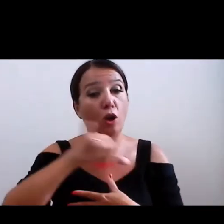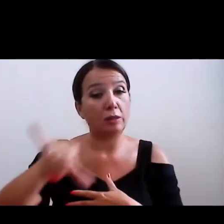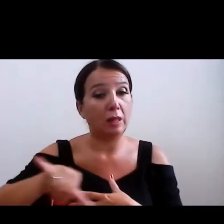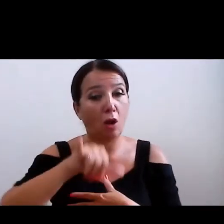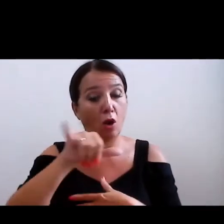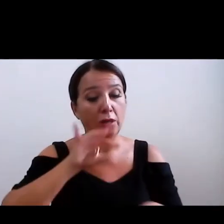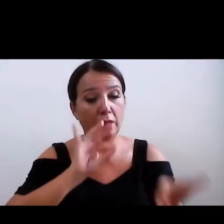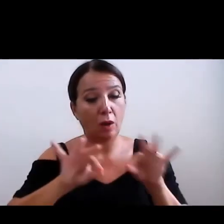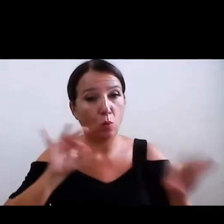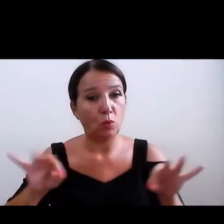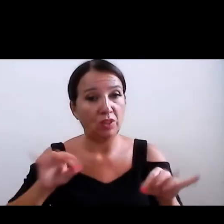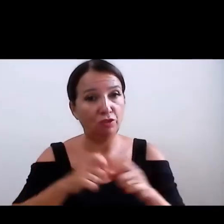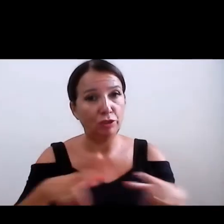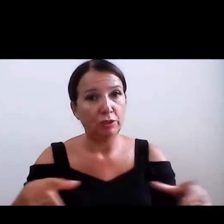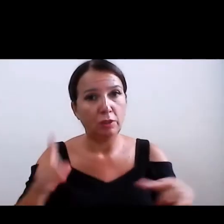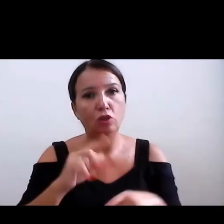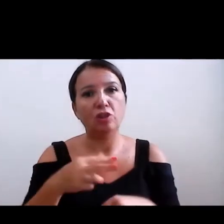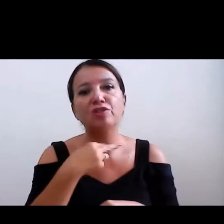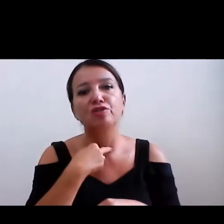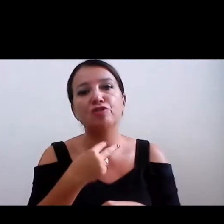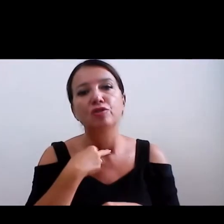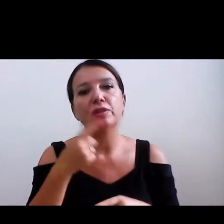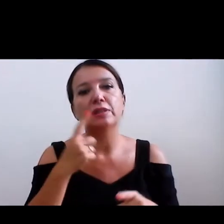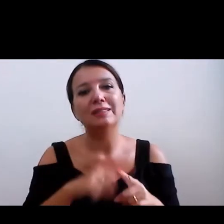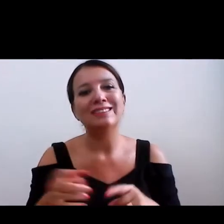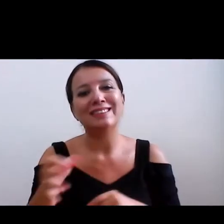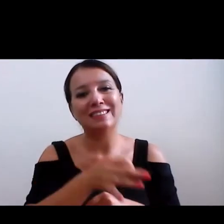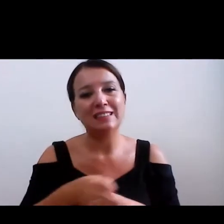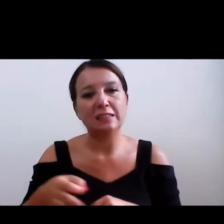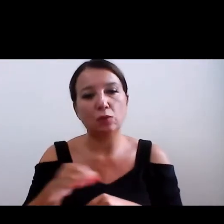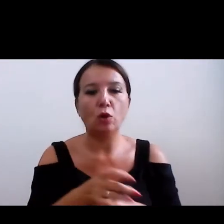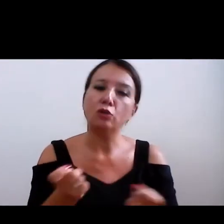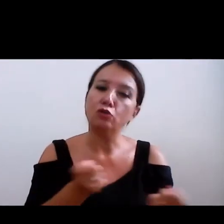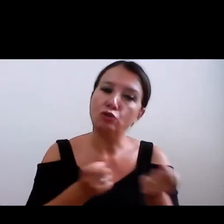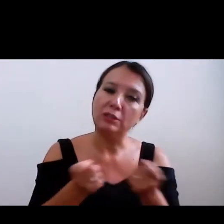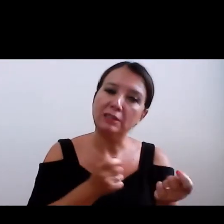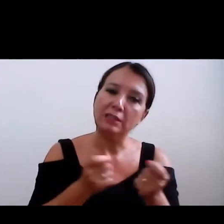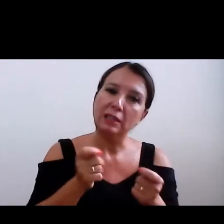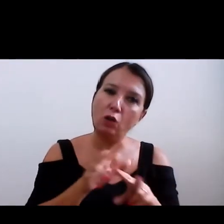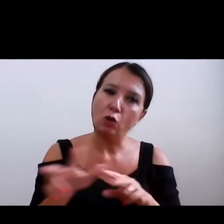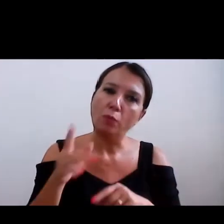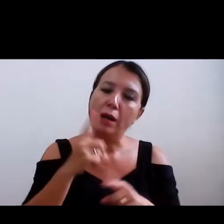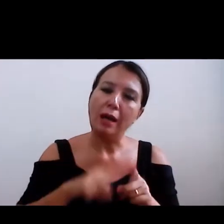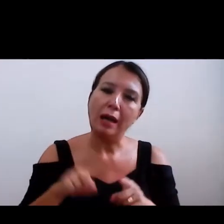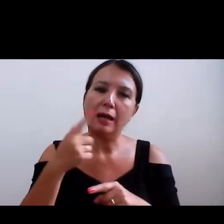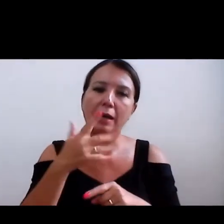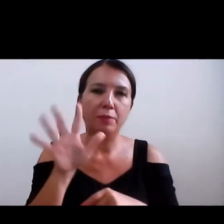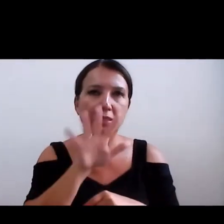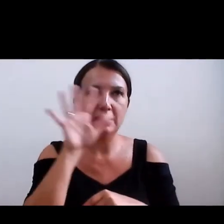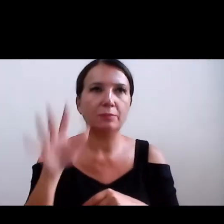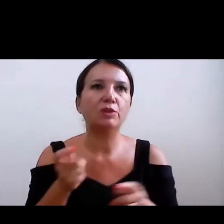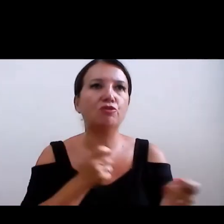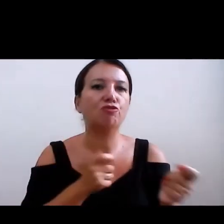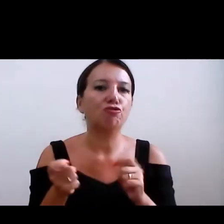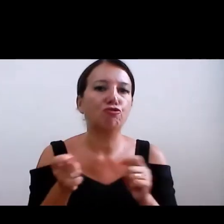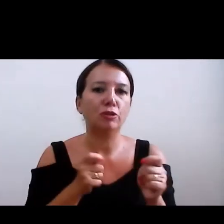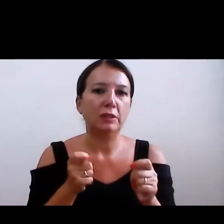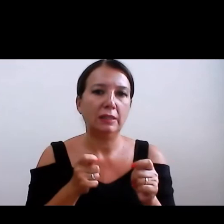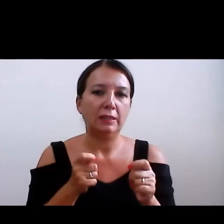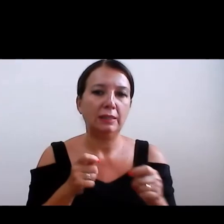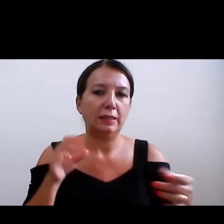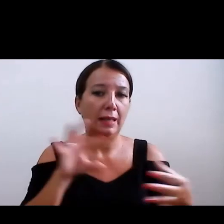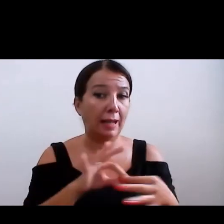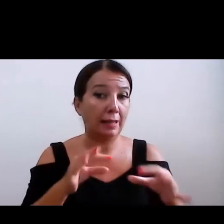città, non necessariamente i punti di raccolta delle isole, quindi quelli gestiti dei comuni, ma anche quelli ad esempio gestiti da catene